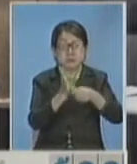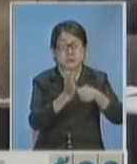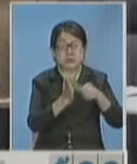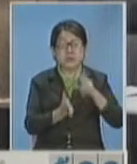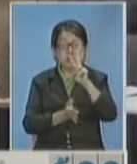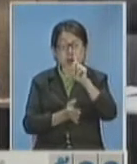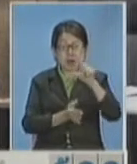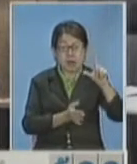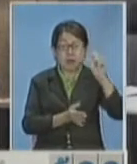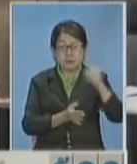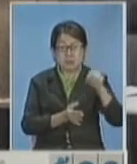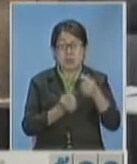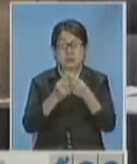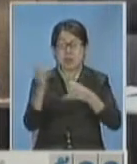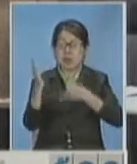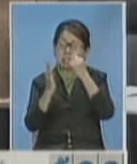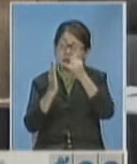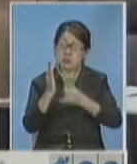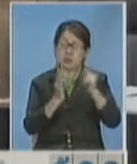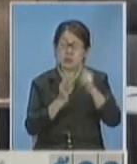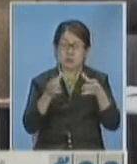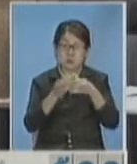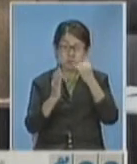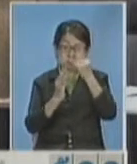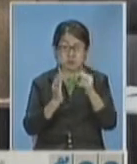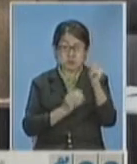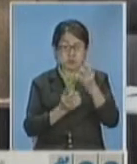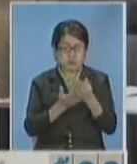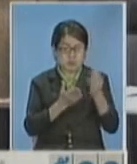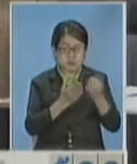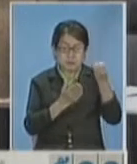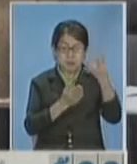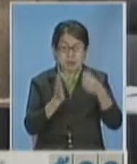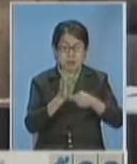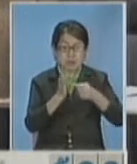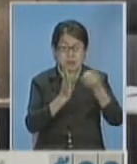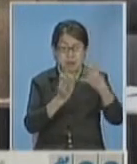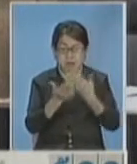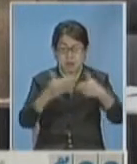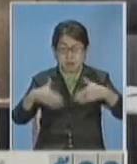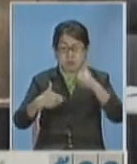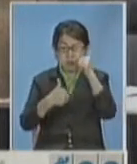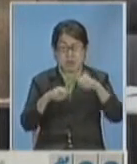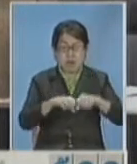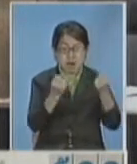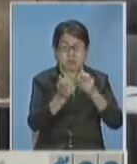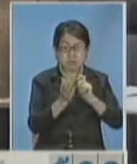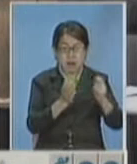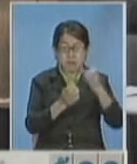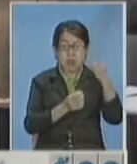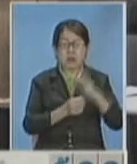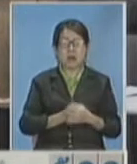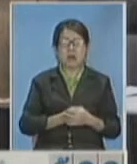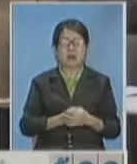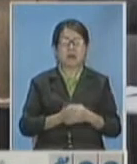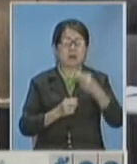ล้านบาทแต่จังหวัดที่กลุ่มจังหวัดที่เสียภาษีสร้างรายได้ให้กับประเทศไทยเป็นอันดับ1คือกลุ่มจังหวัด